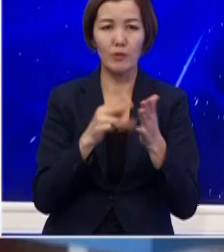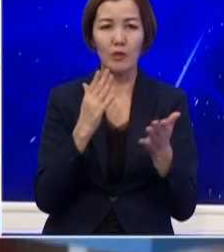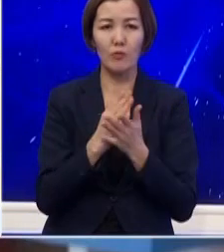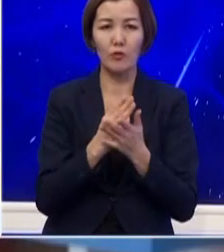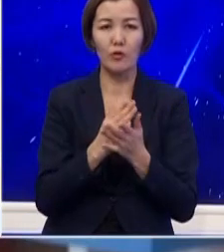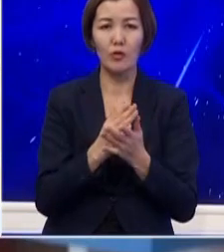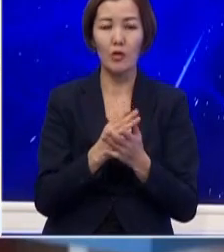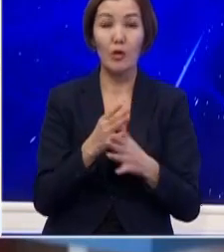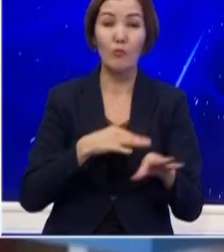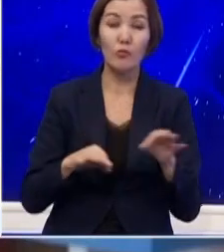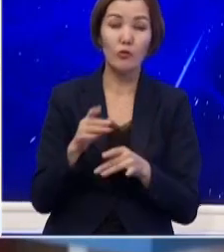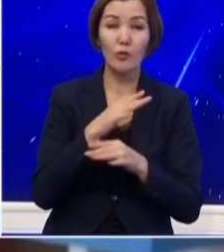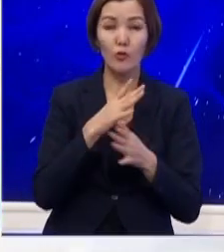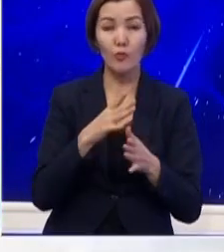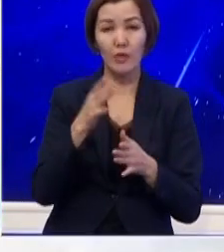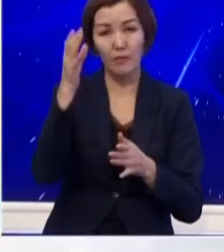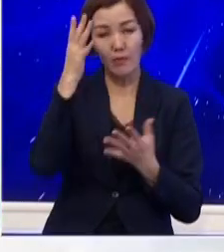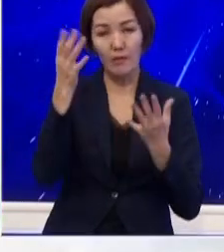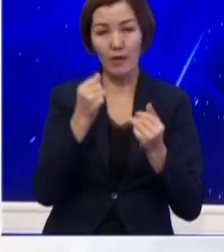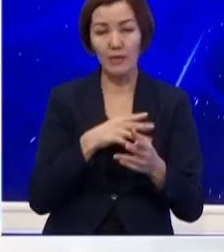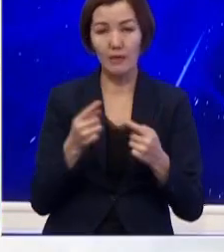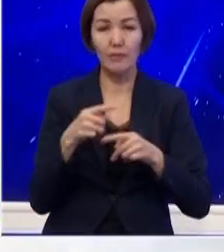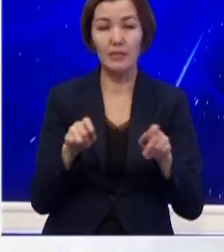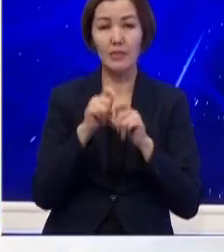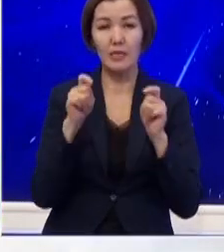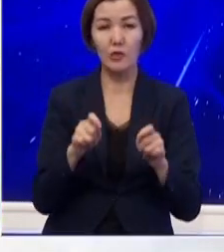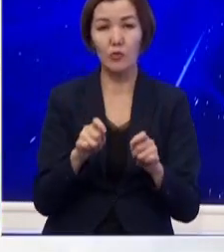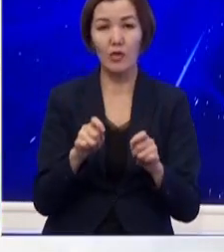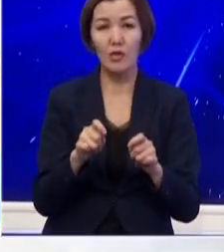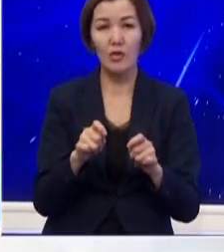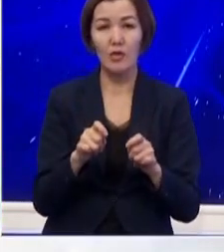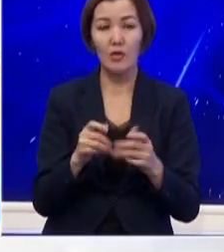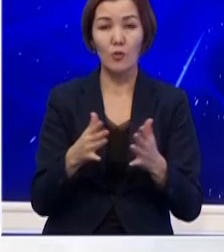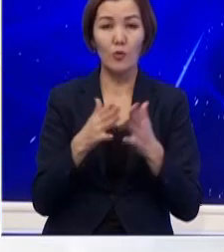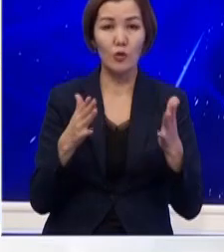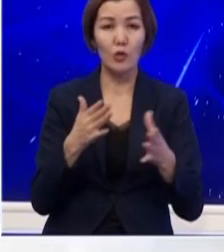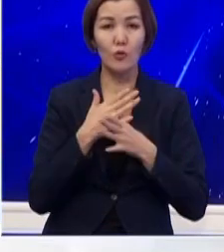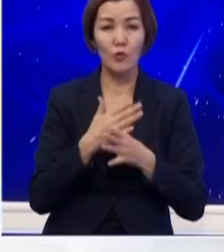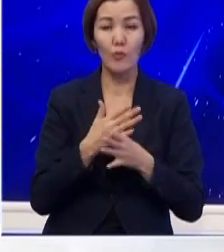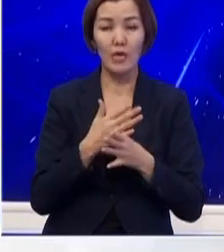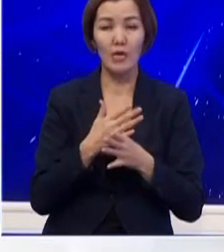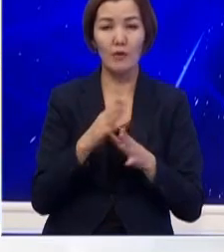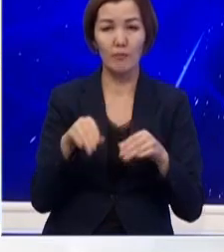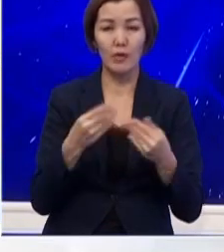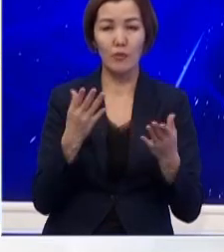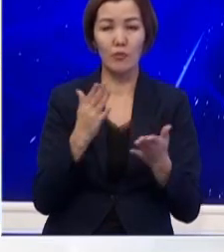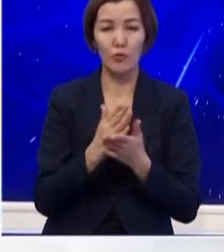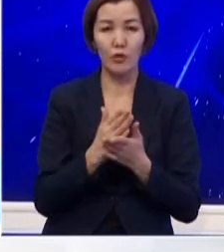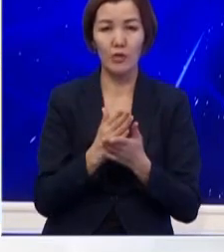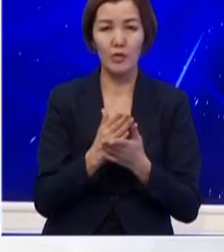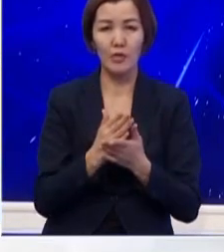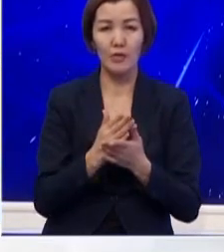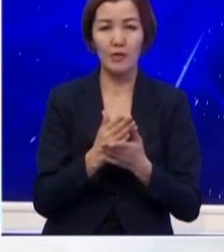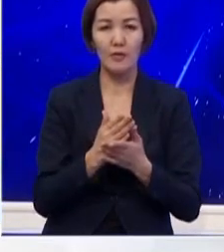көптеген білім алдық, және де өзіміздің бизнесімізді ашқанға бір үлкен мүмкіншілік беріп отыр. Бұл